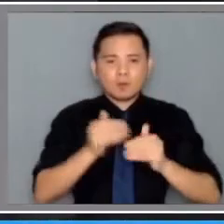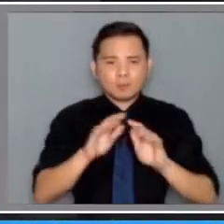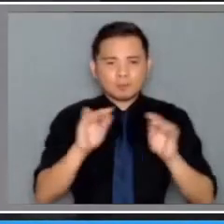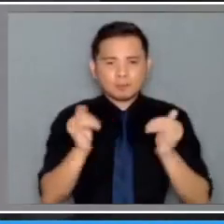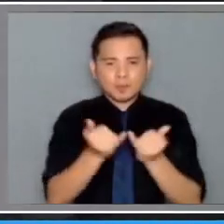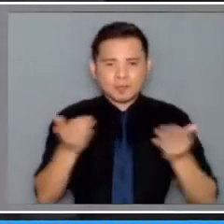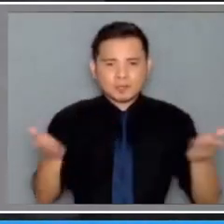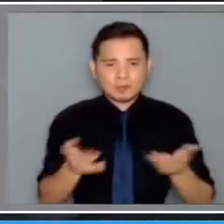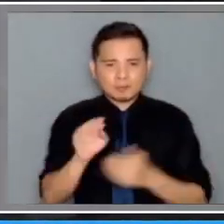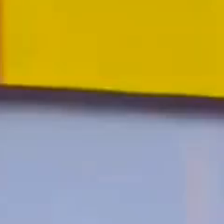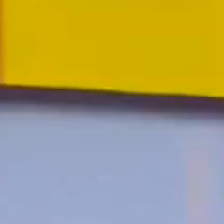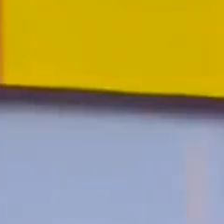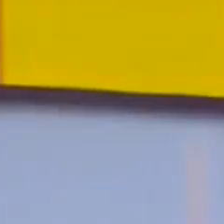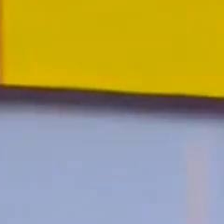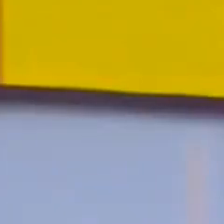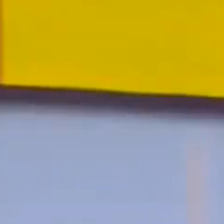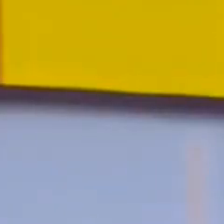Maynila.